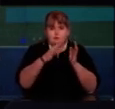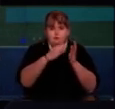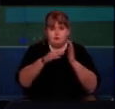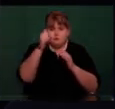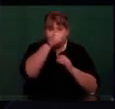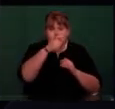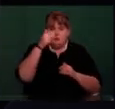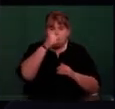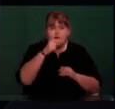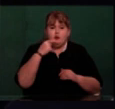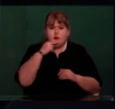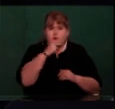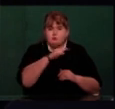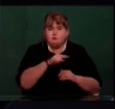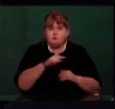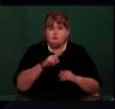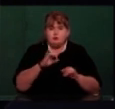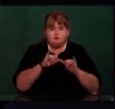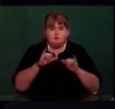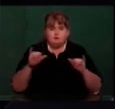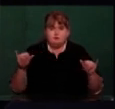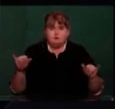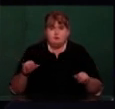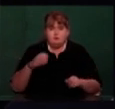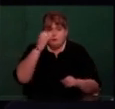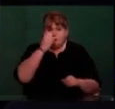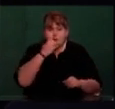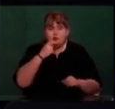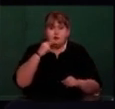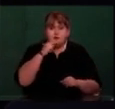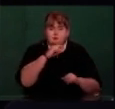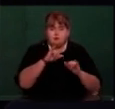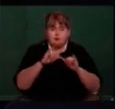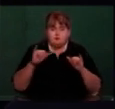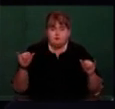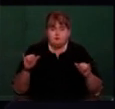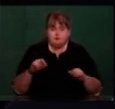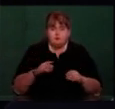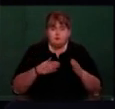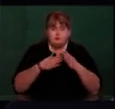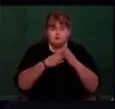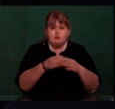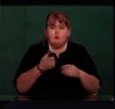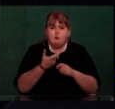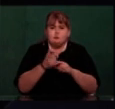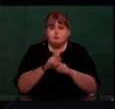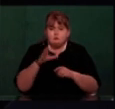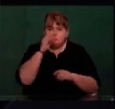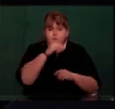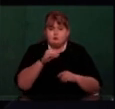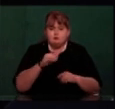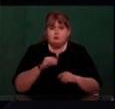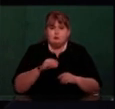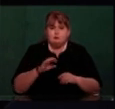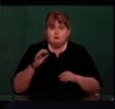годах экономически развивался. Благодаря экономическому развитию достиг большого успеха